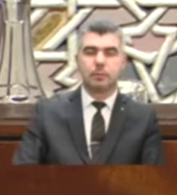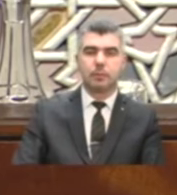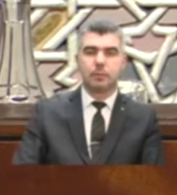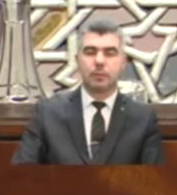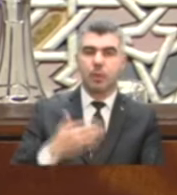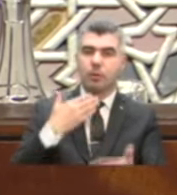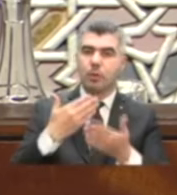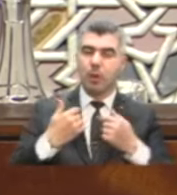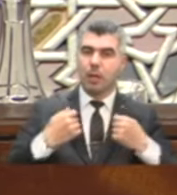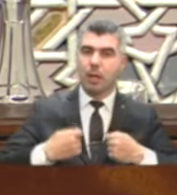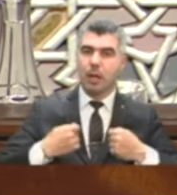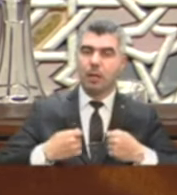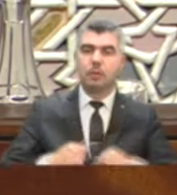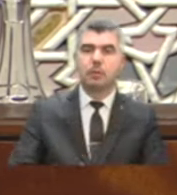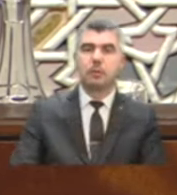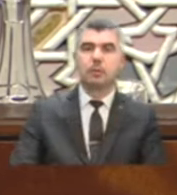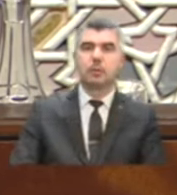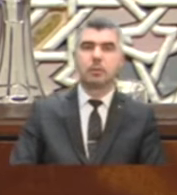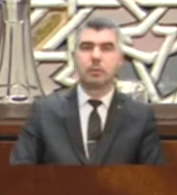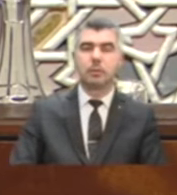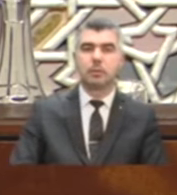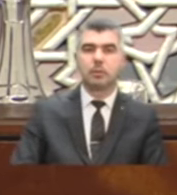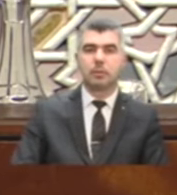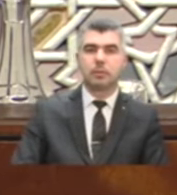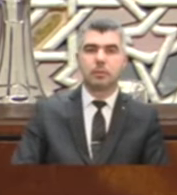شكرا السيد الرئيس.